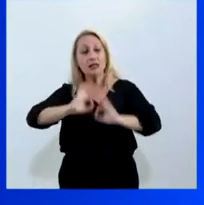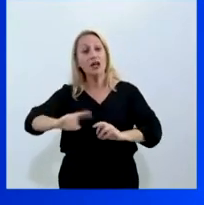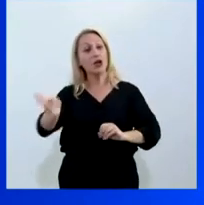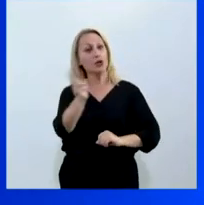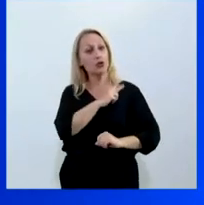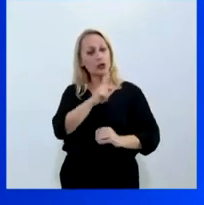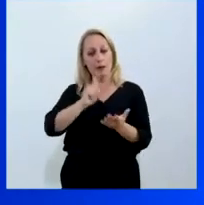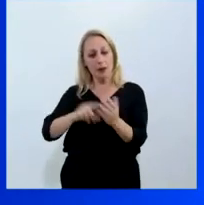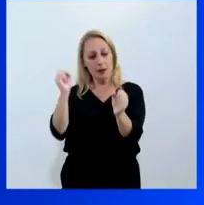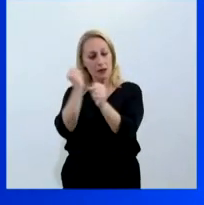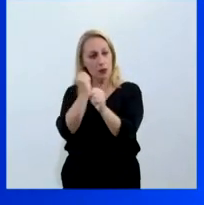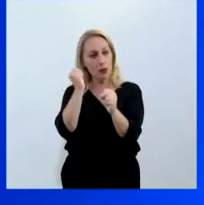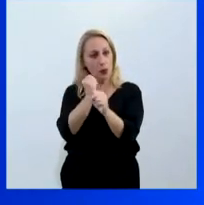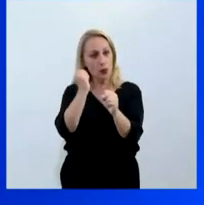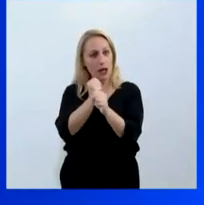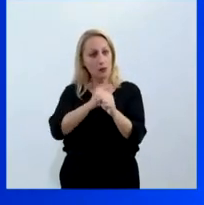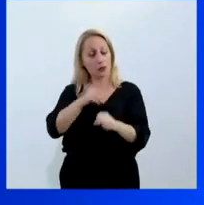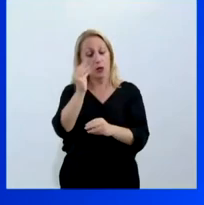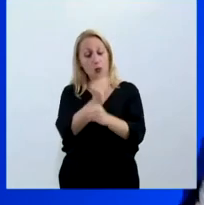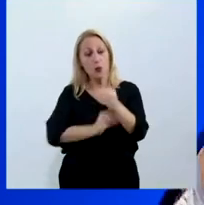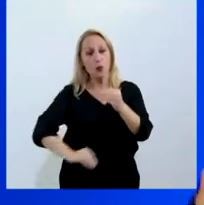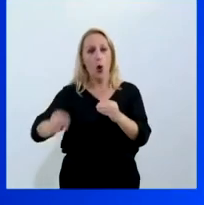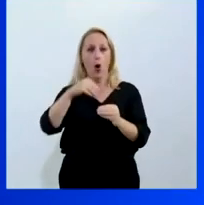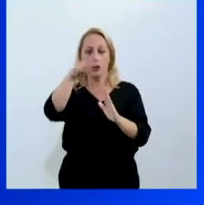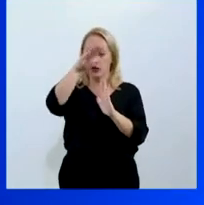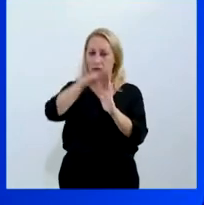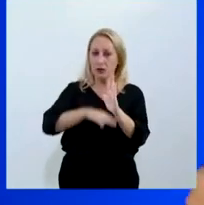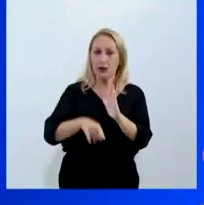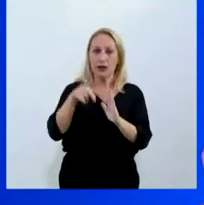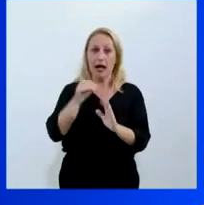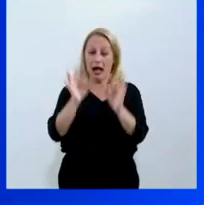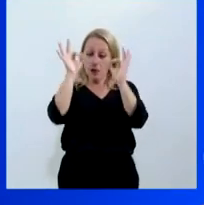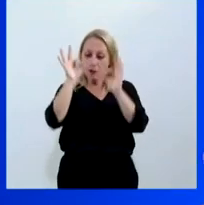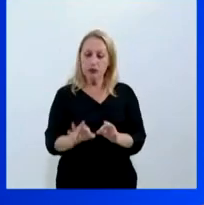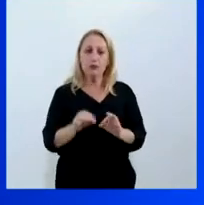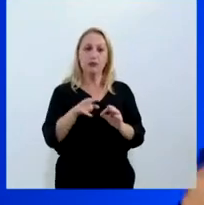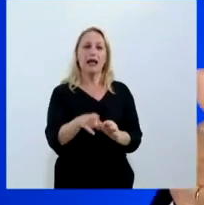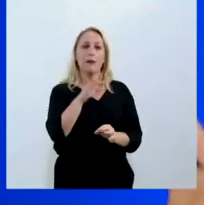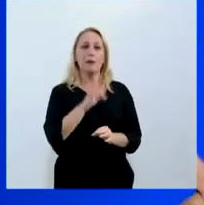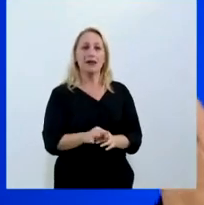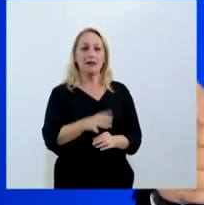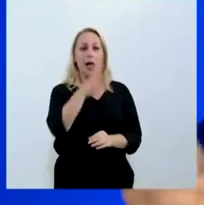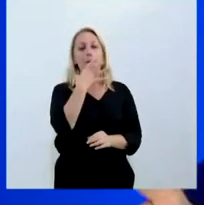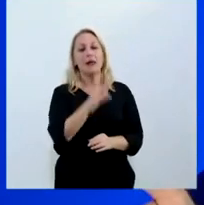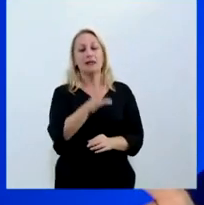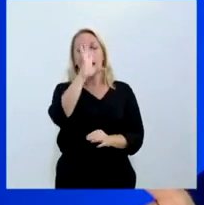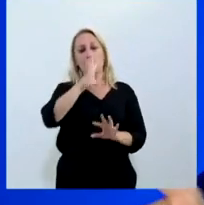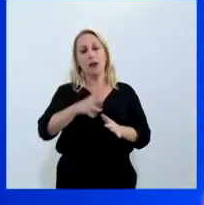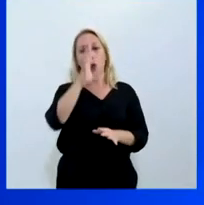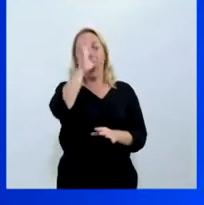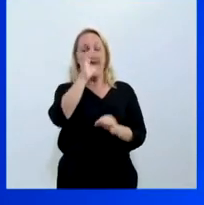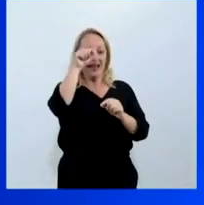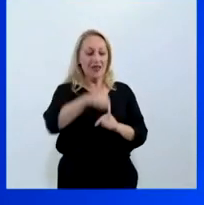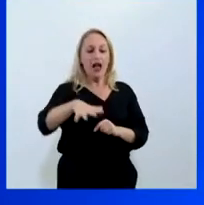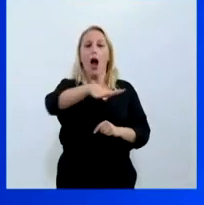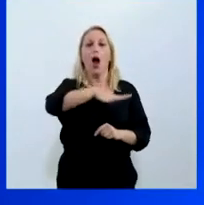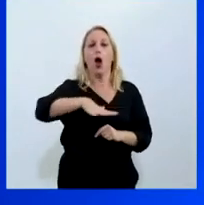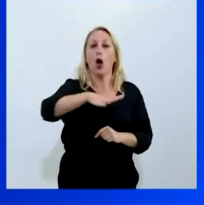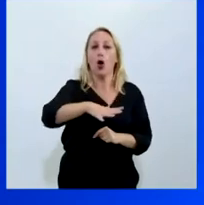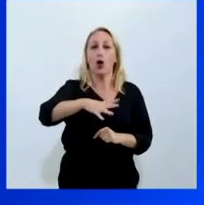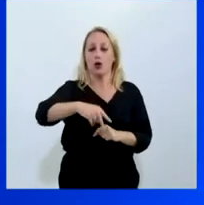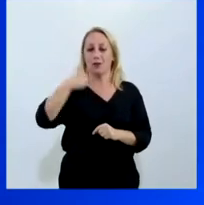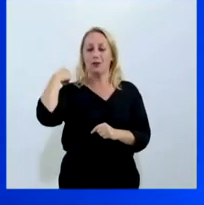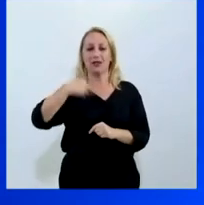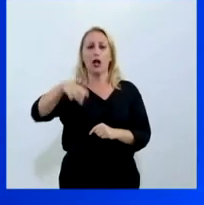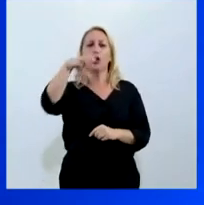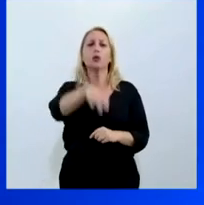αυτά με μεγαλύτερη συστηματικότητα στο πεδίο, με συνεννόηση με τις περιφερειακές και τις τοπικές αρχές. Ξέρετε, υπάρχει